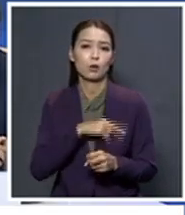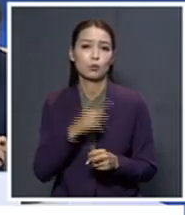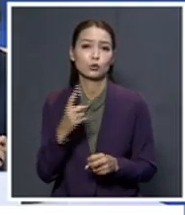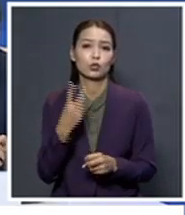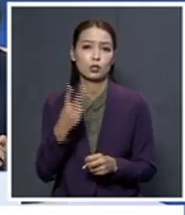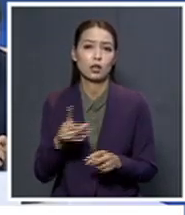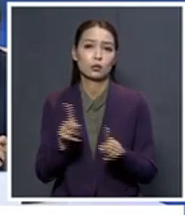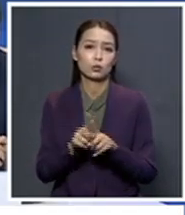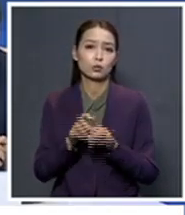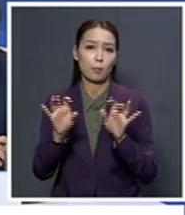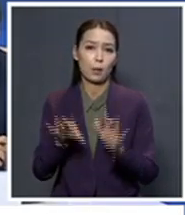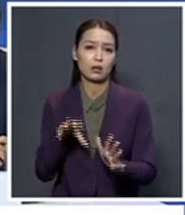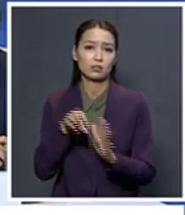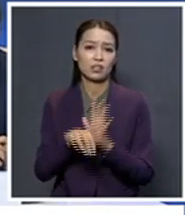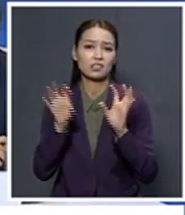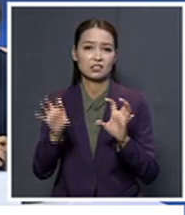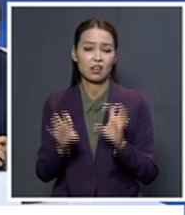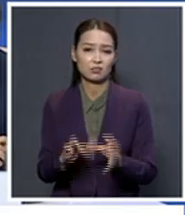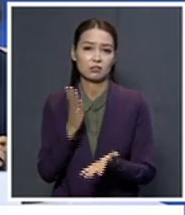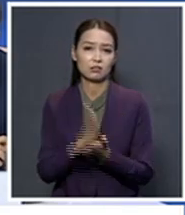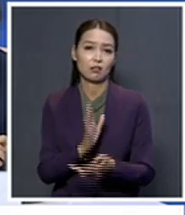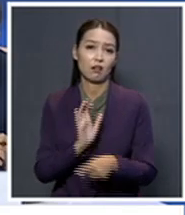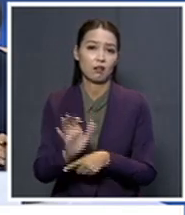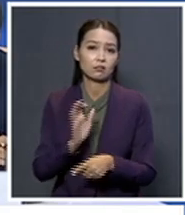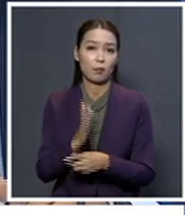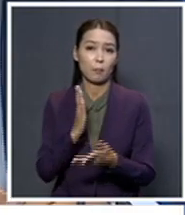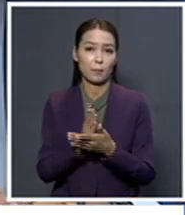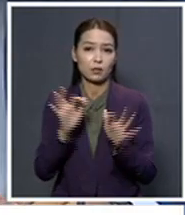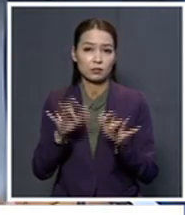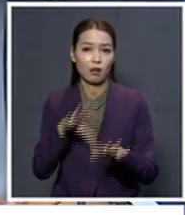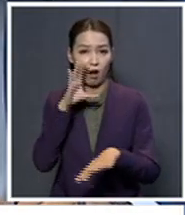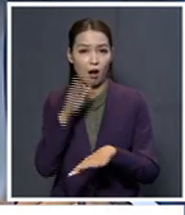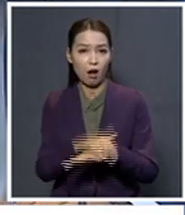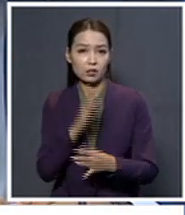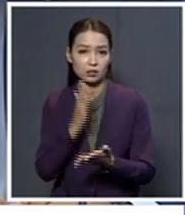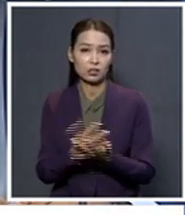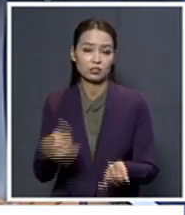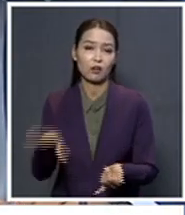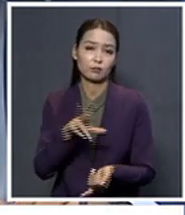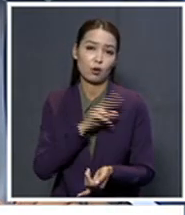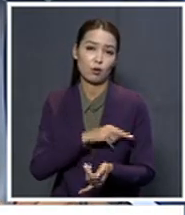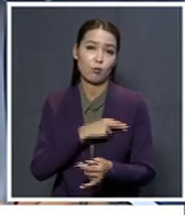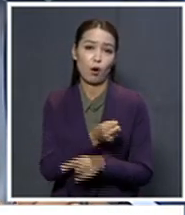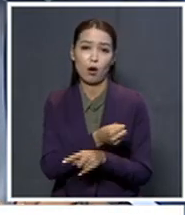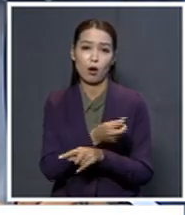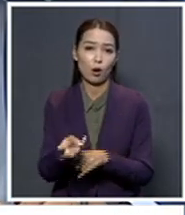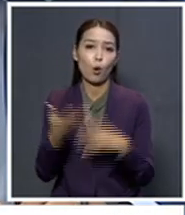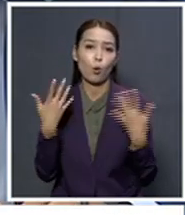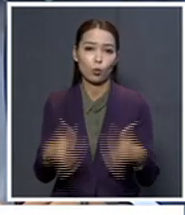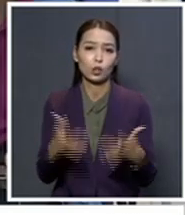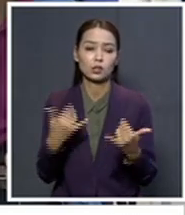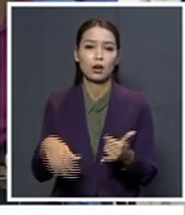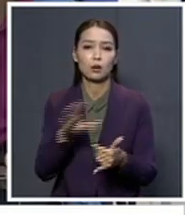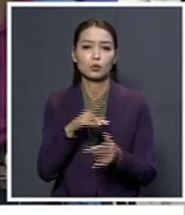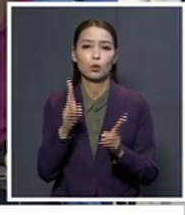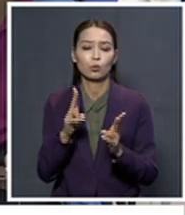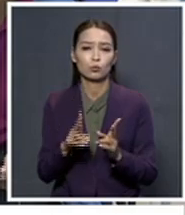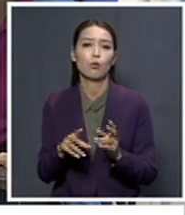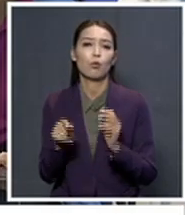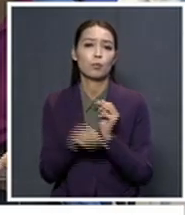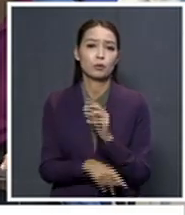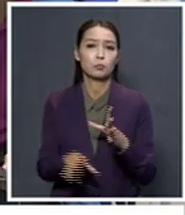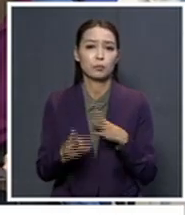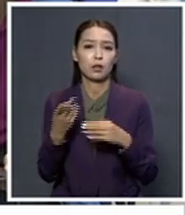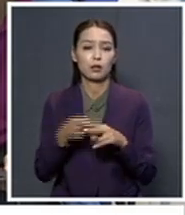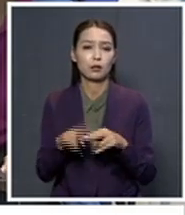түскен ақпаратты заңсыз шығарғандығын анықтаған. Олардың барлығы қазір жұмыстан қуылды. Агенттік мамандары жемқорлық деректері туралы